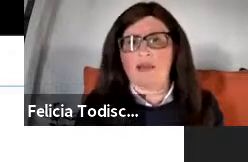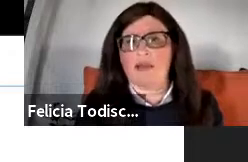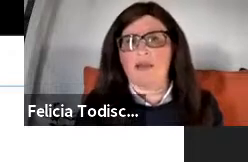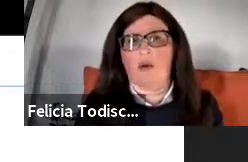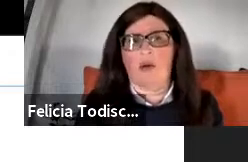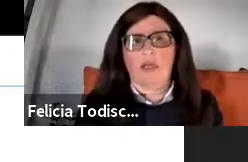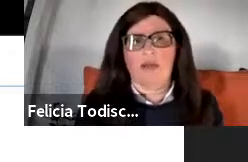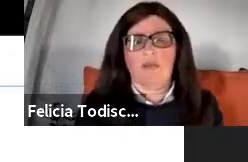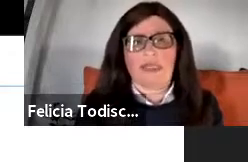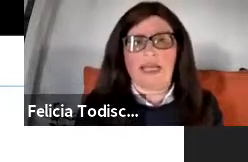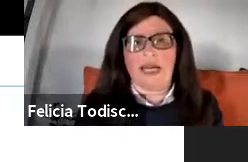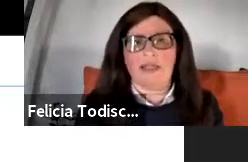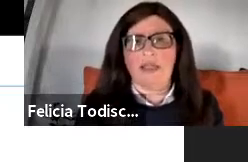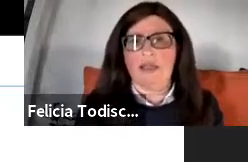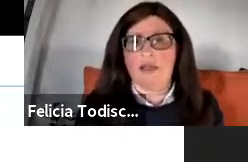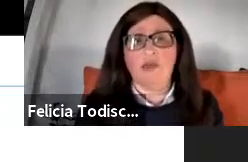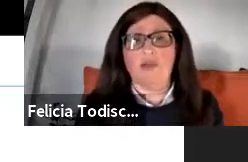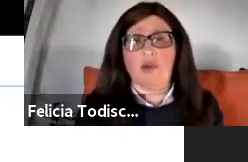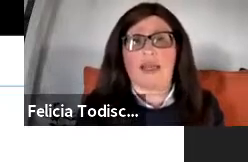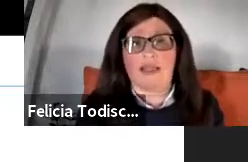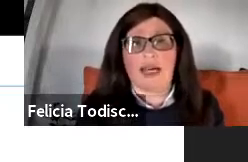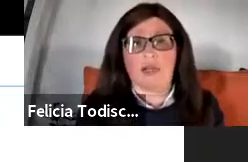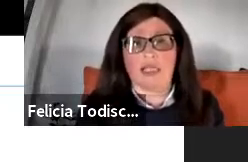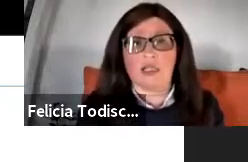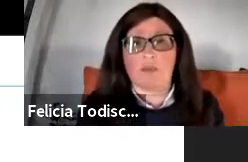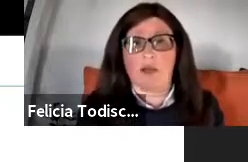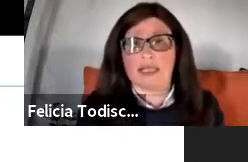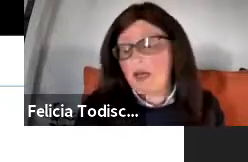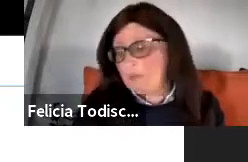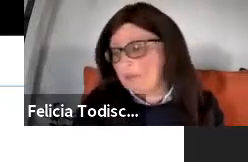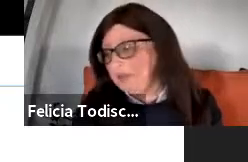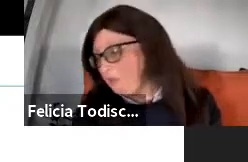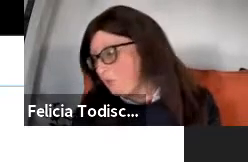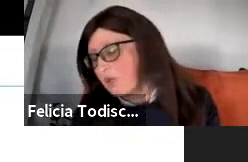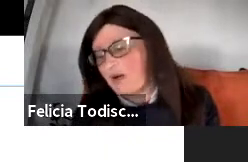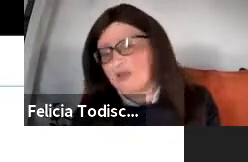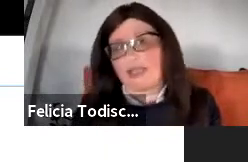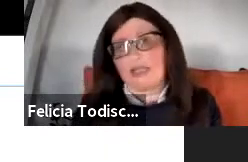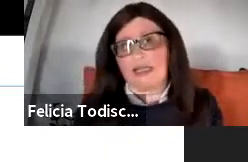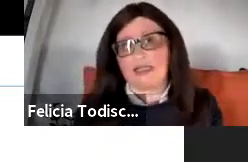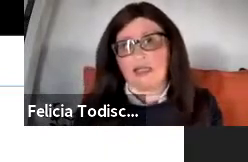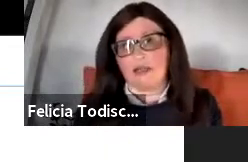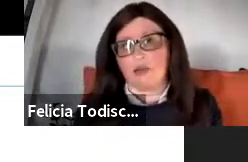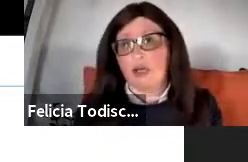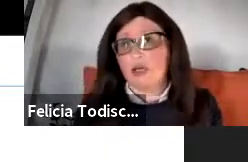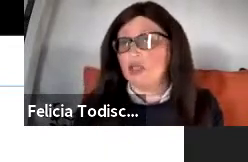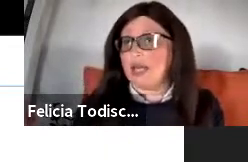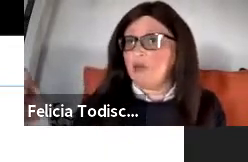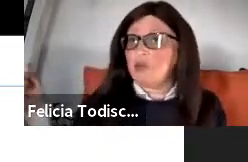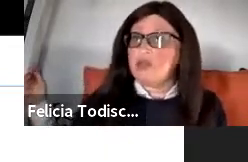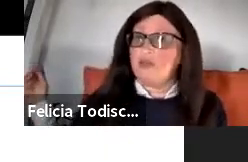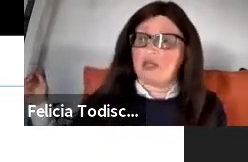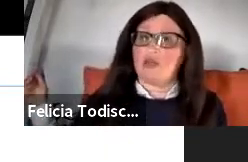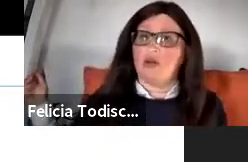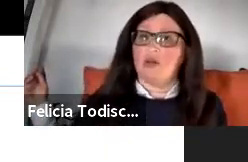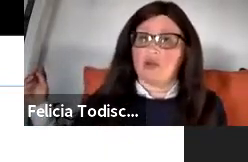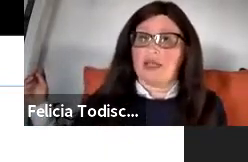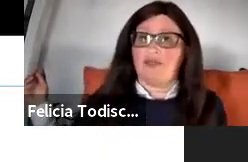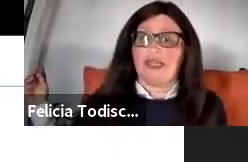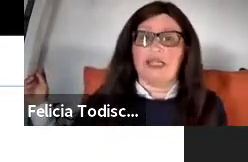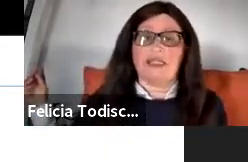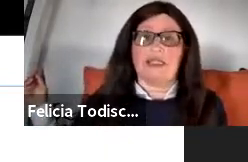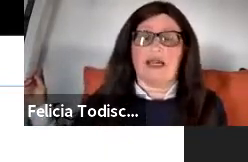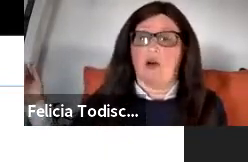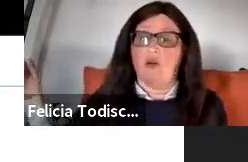è un attimo pensare di continuare a dare una risposta prendendo qualcosa dal cassetto, girandosi verso